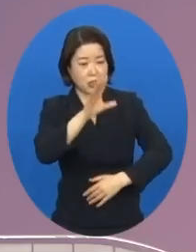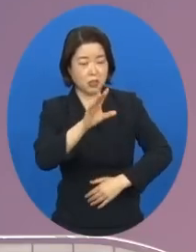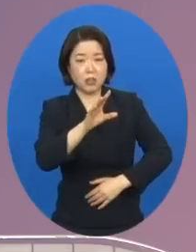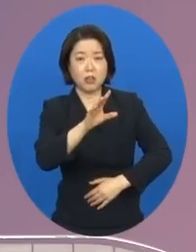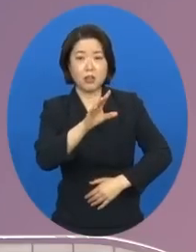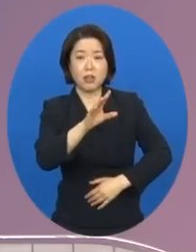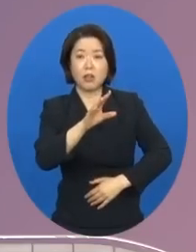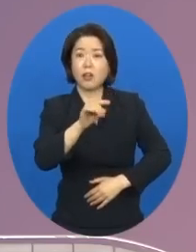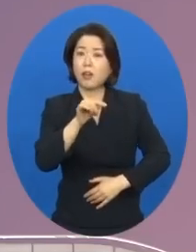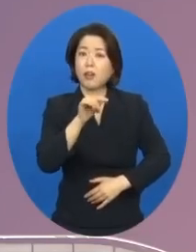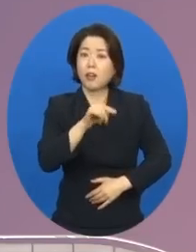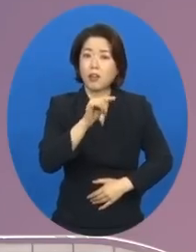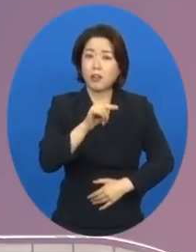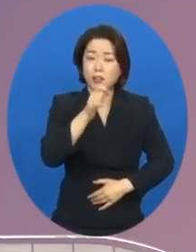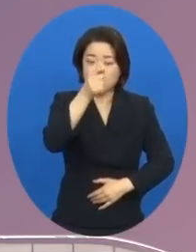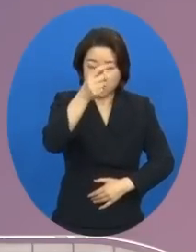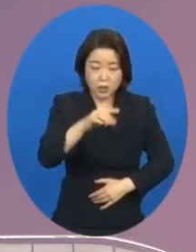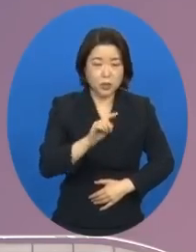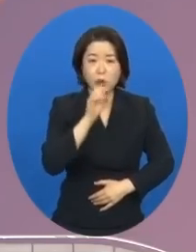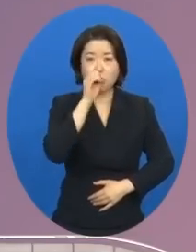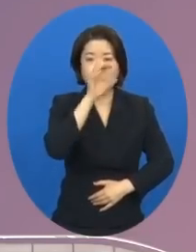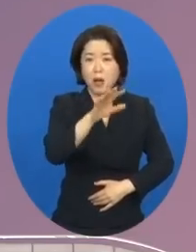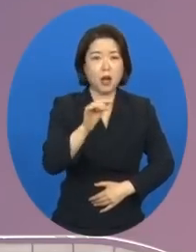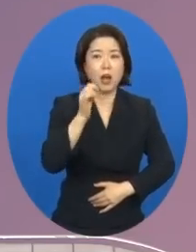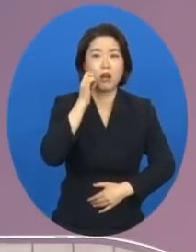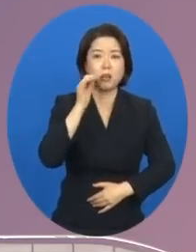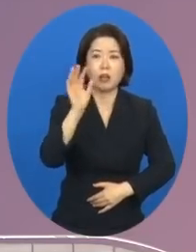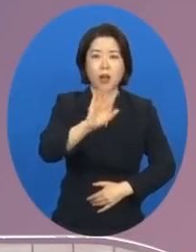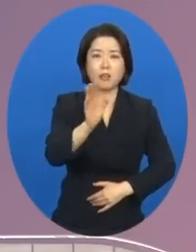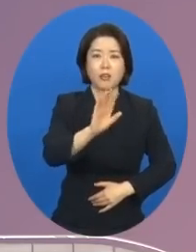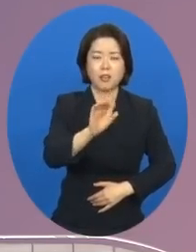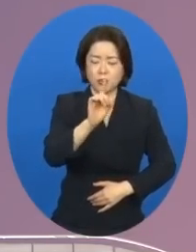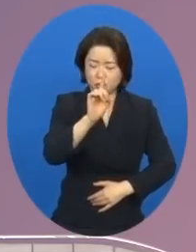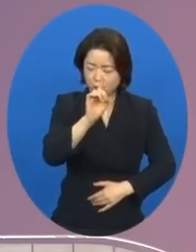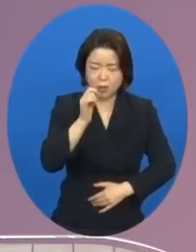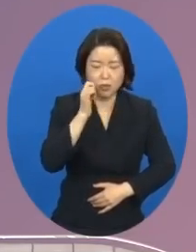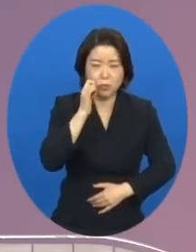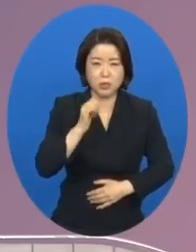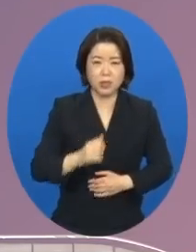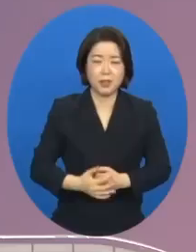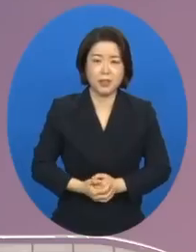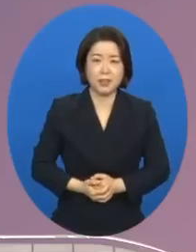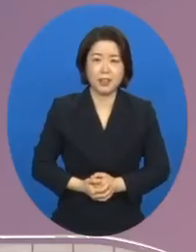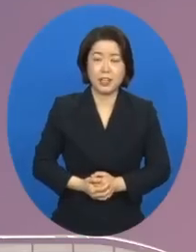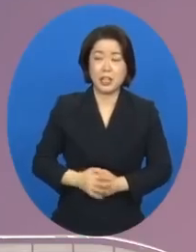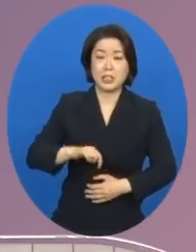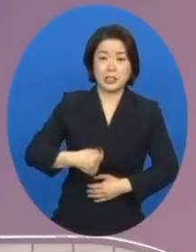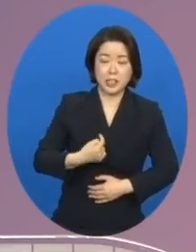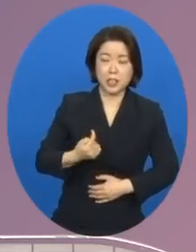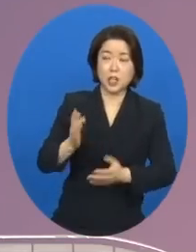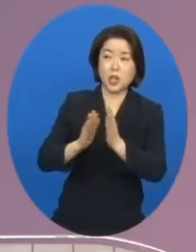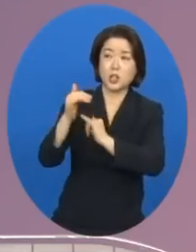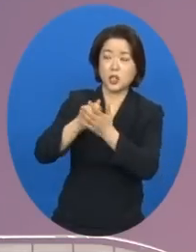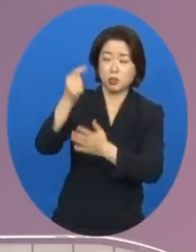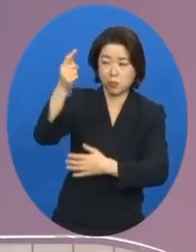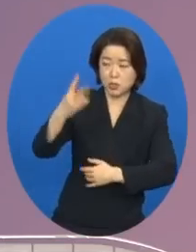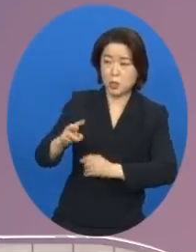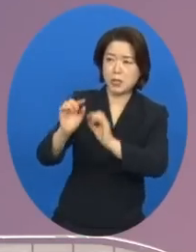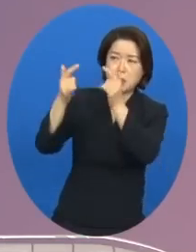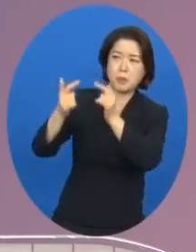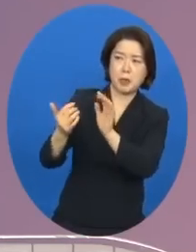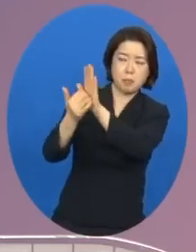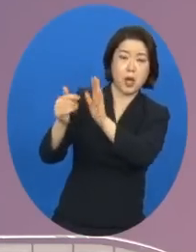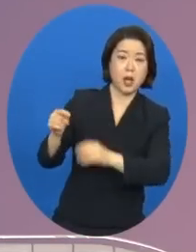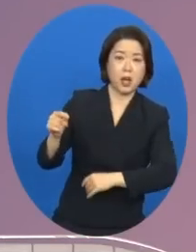없겠습니다. 그런 말 할 수 없었을 거예요. 자기가 예수님을 세 번이나 부인했었고